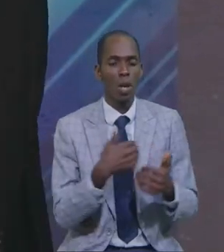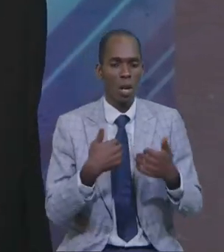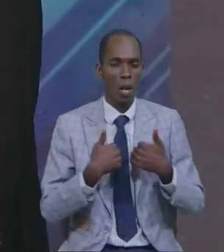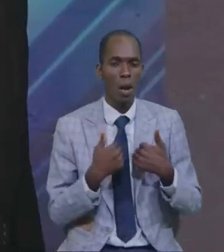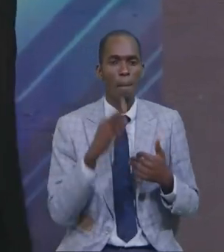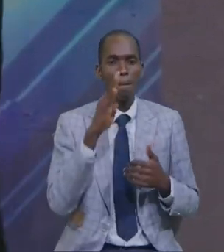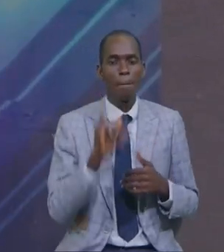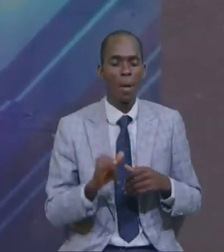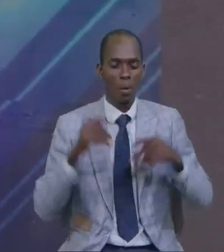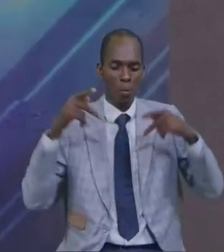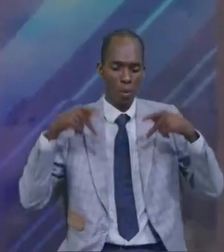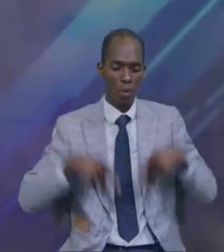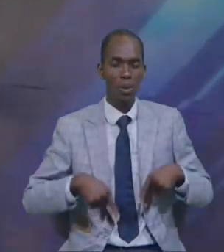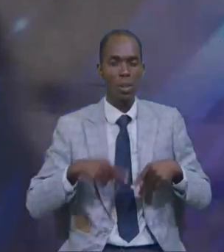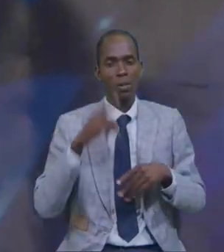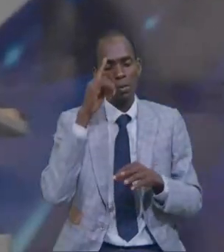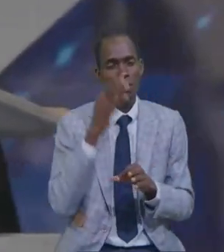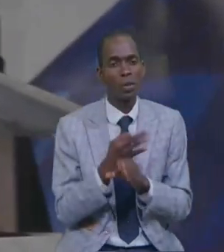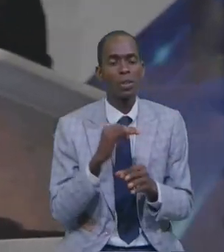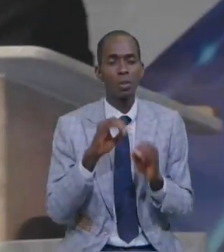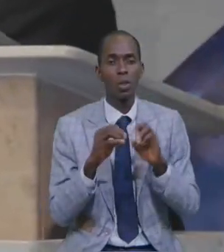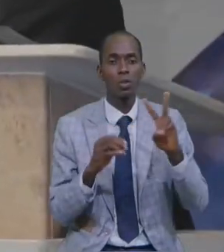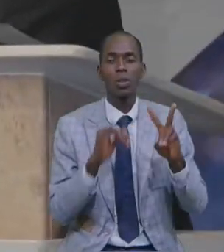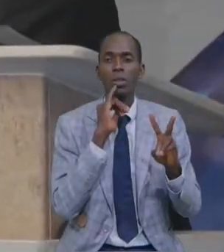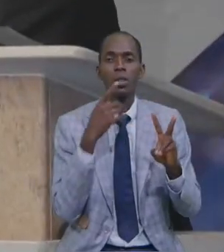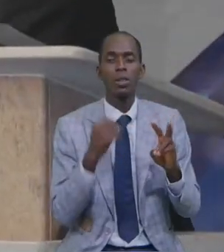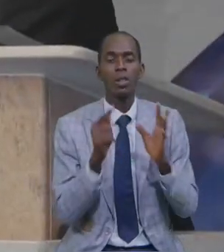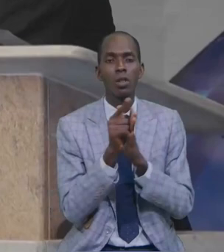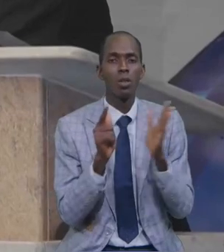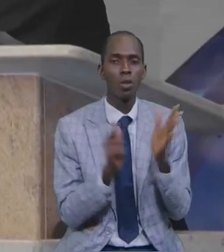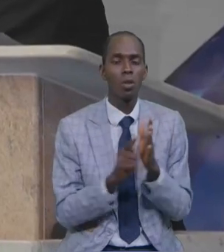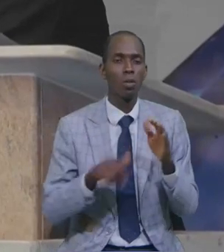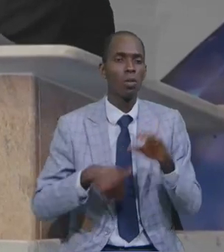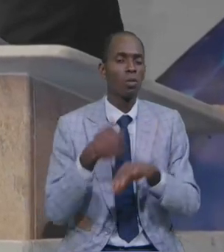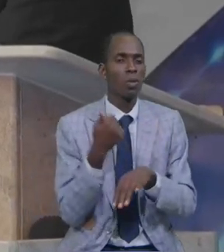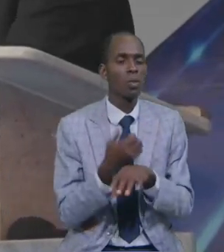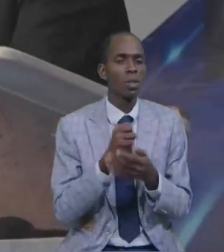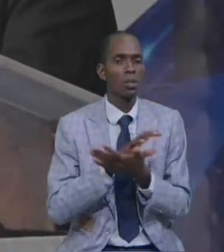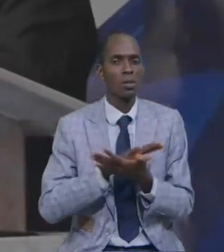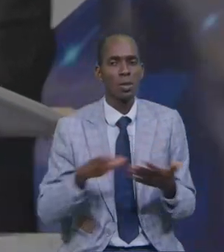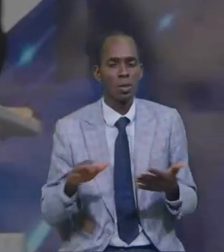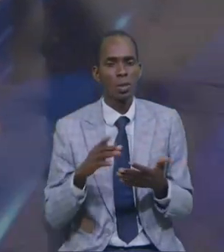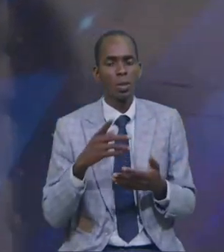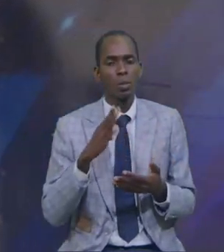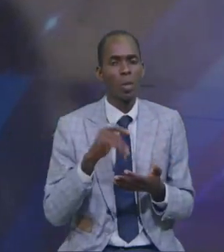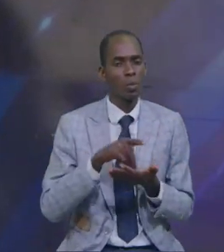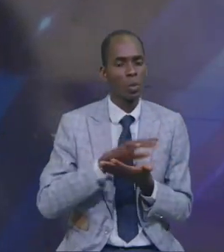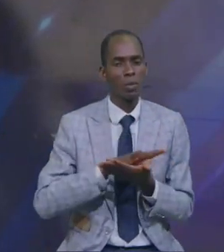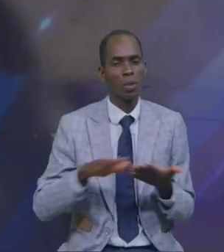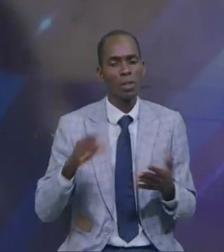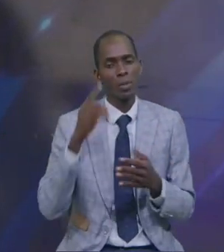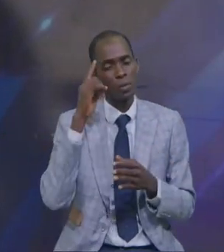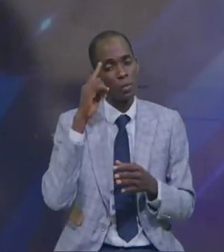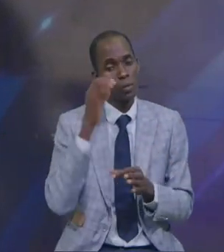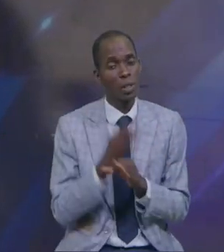la sanctification qui confirme l'amour par la sanctification,